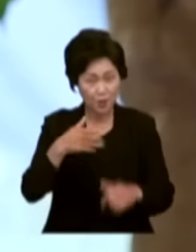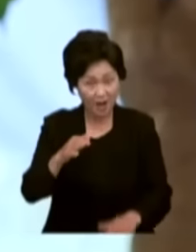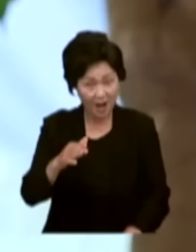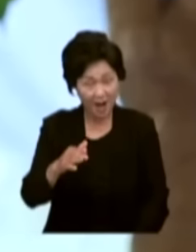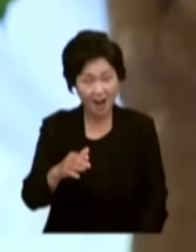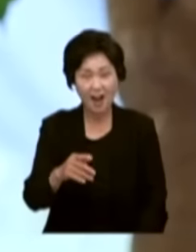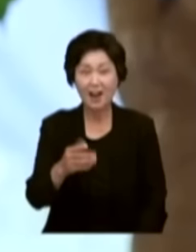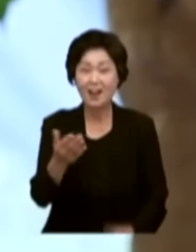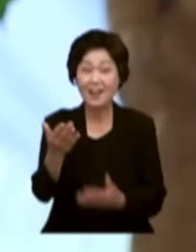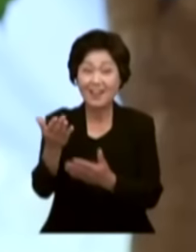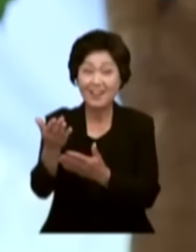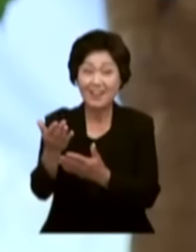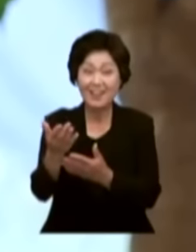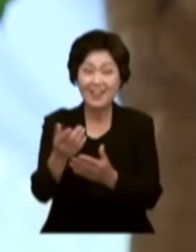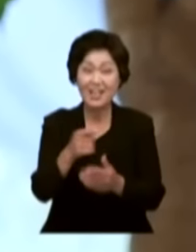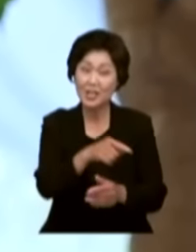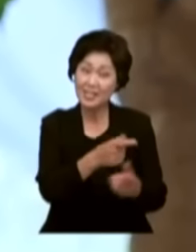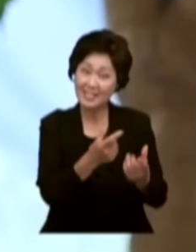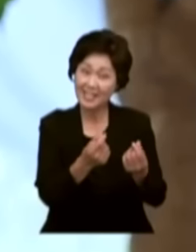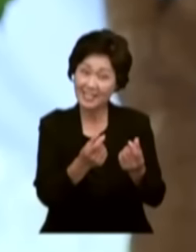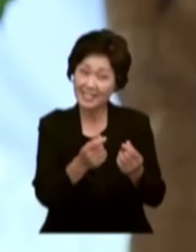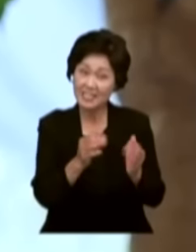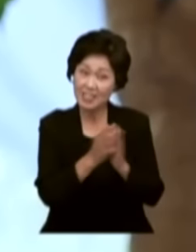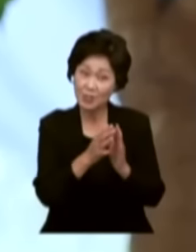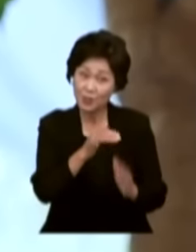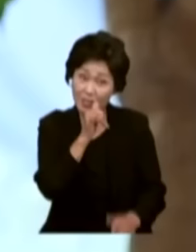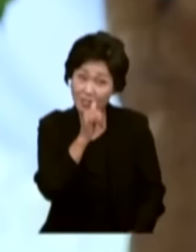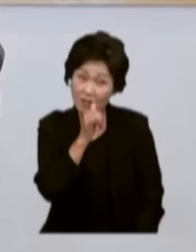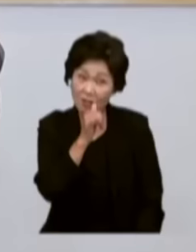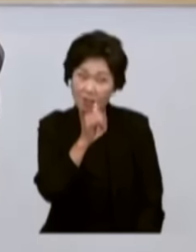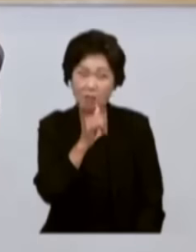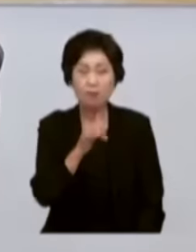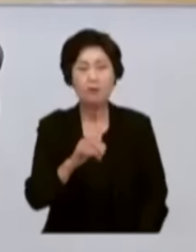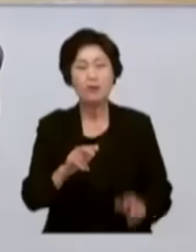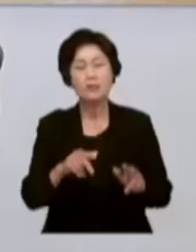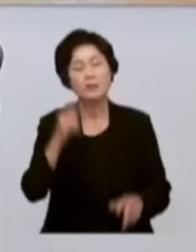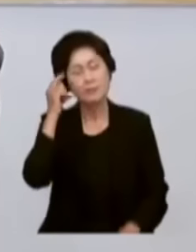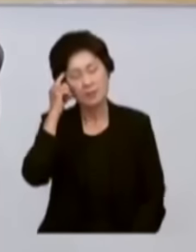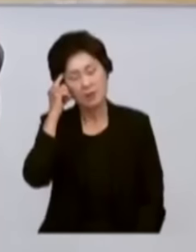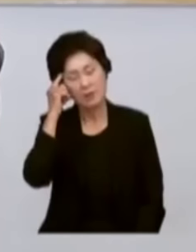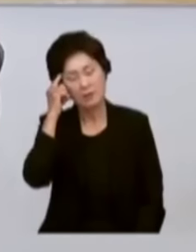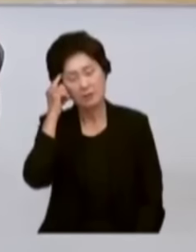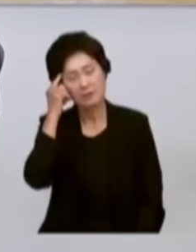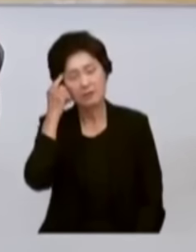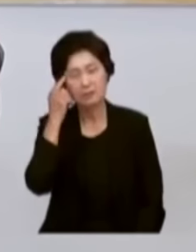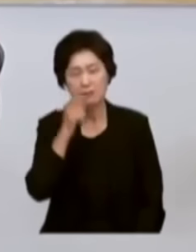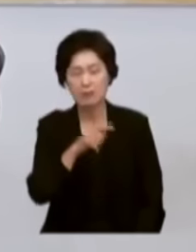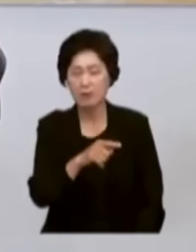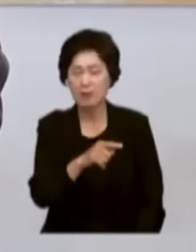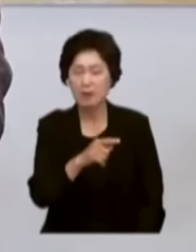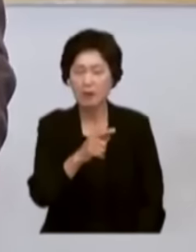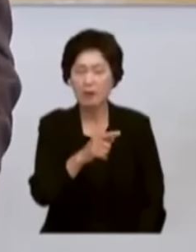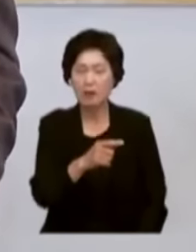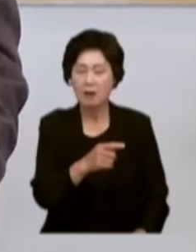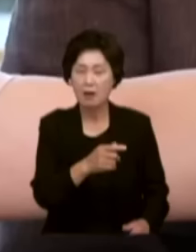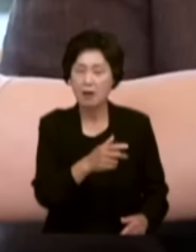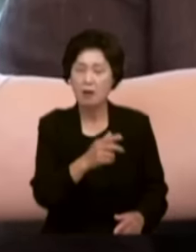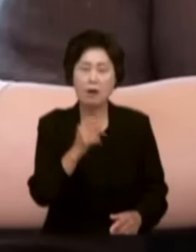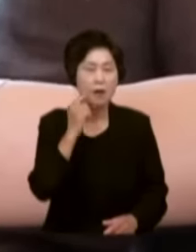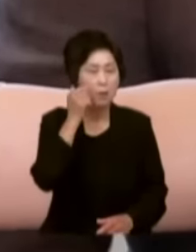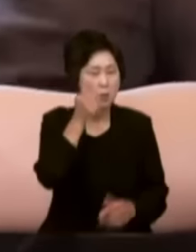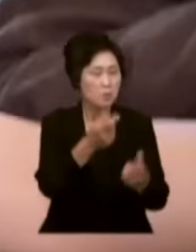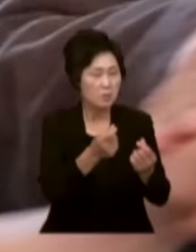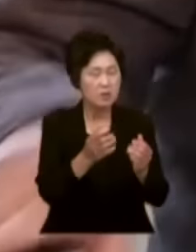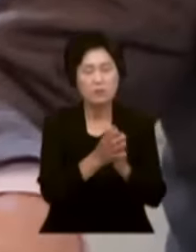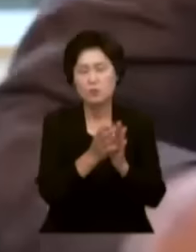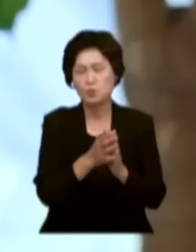아, 진짜 지금 저도 그렇게 생각해봤거든요. 네. 이런 친구는 없는 것 같아요. 우리 그런 정말. 사이 됩시다. 쌍지선이 네. 우리가 그런